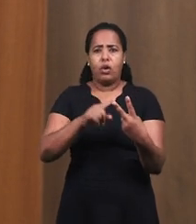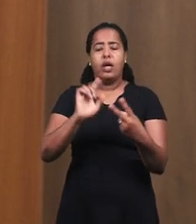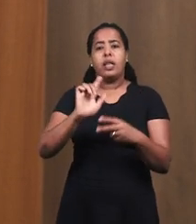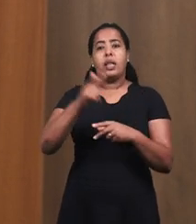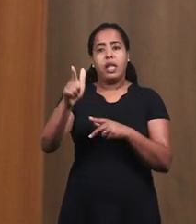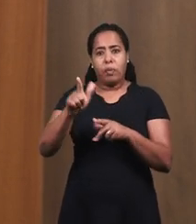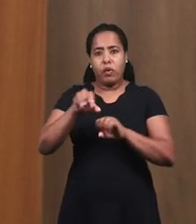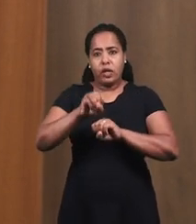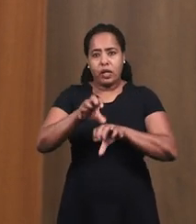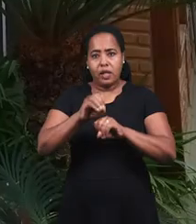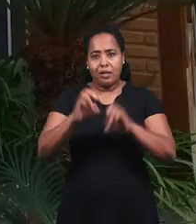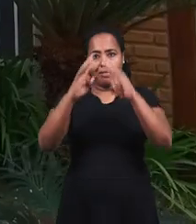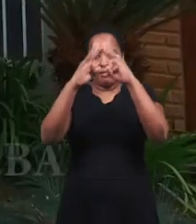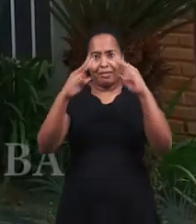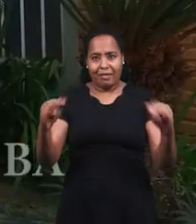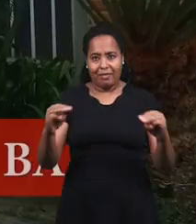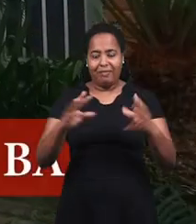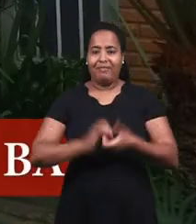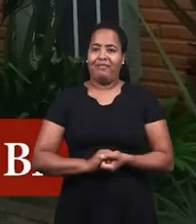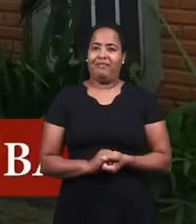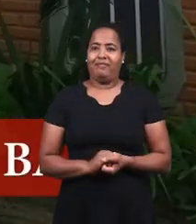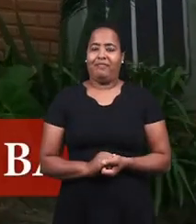après, le volet leçons du Manaïm.